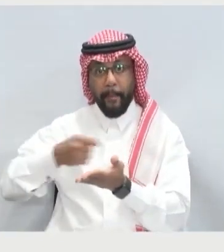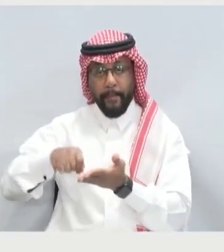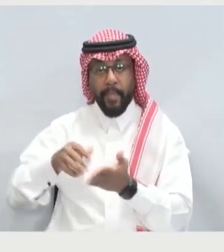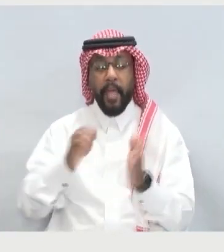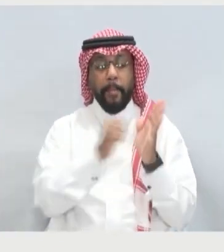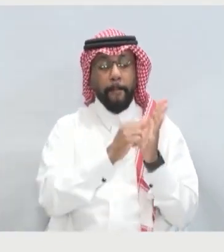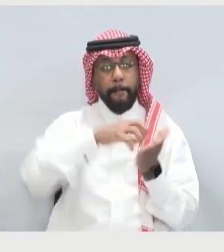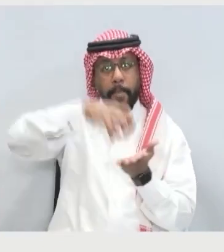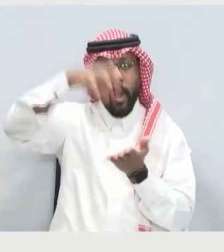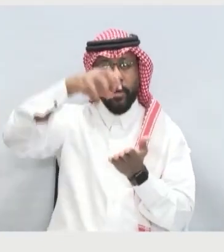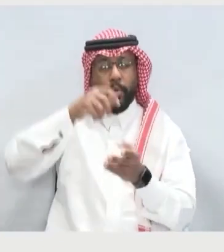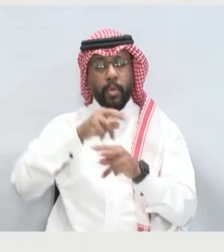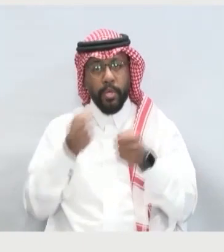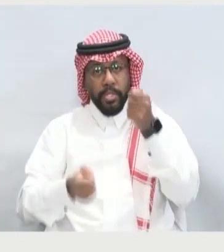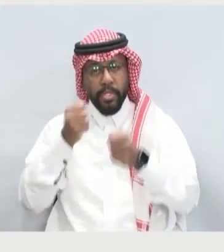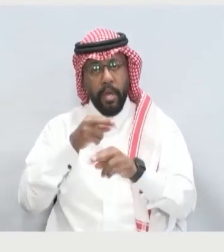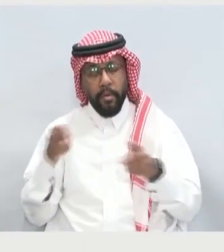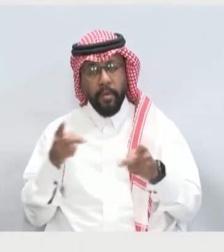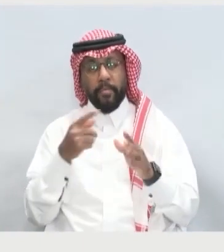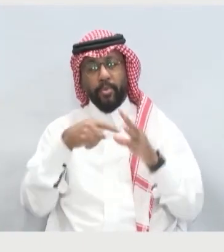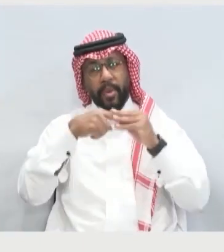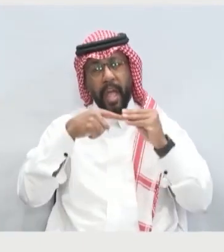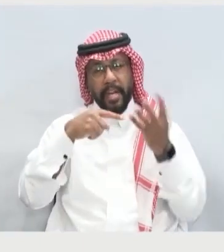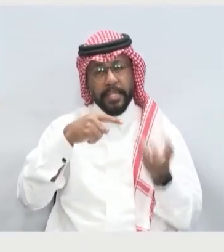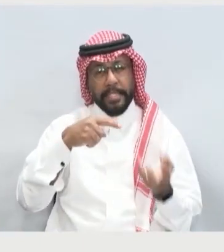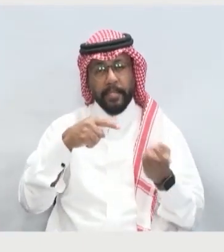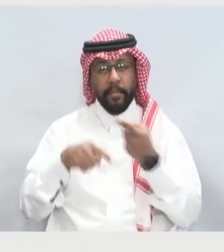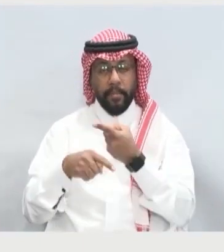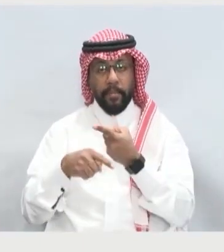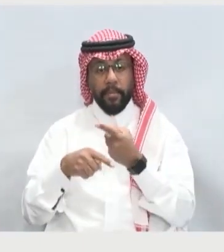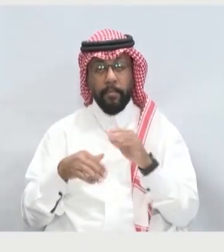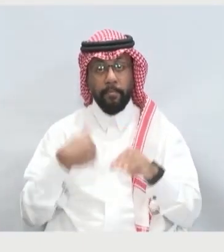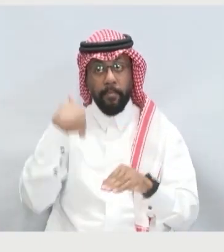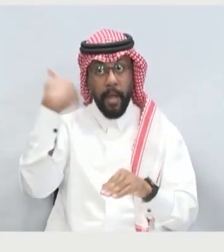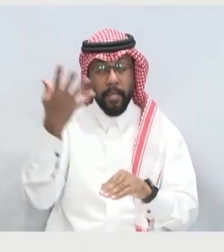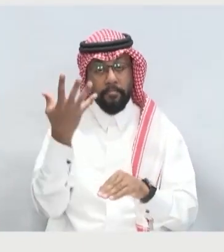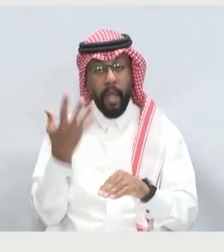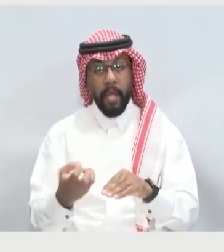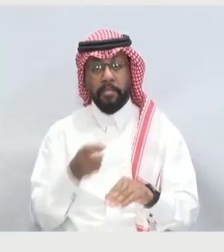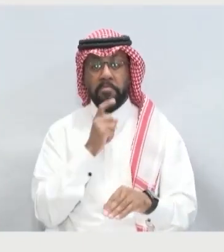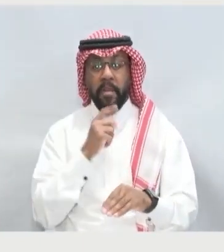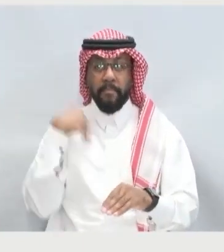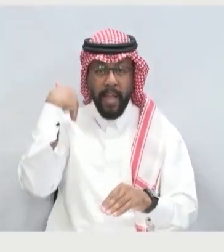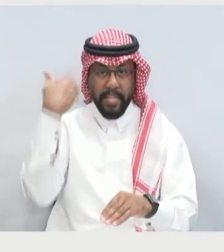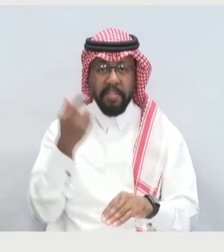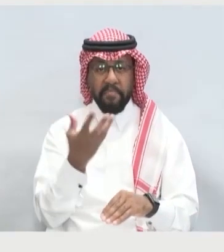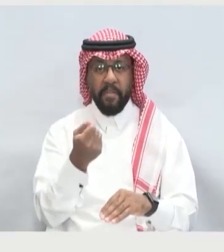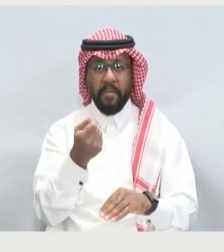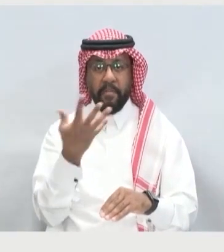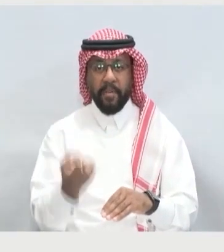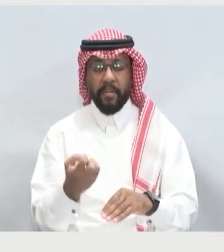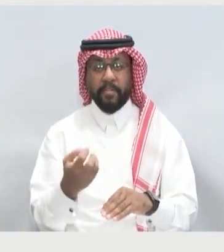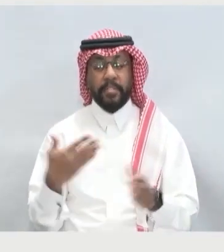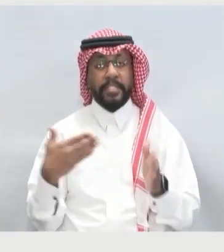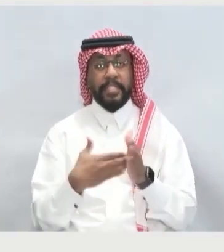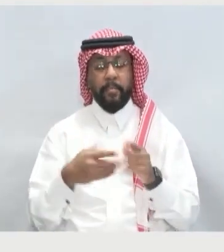المباني المعدات ناقص الاستهلاك وهذا ما تحدثنا انه يتم خصمه من المعدات